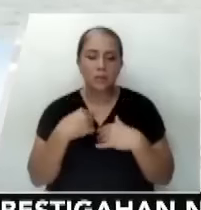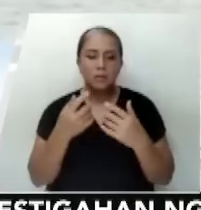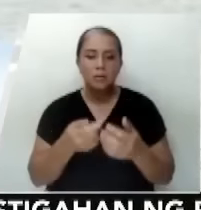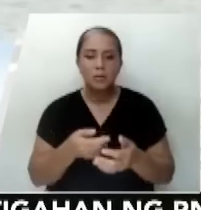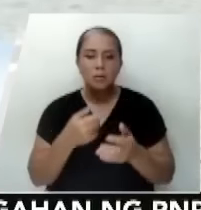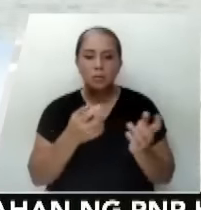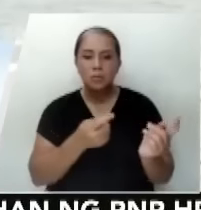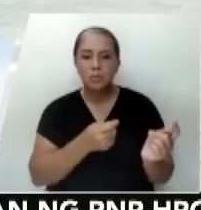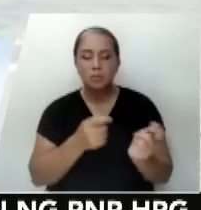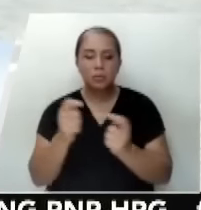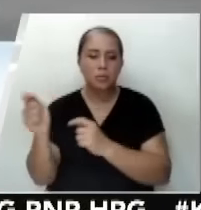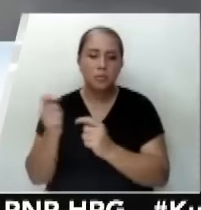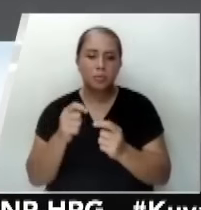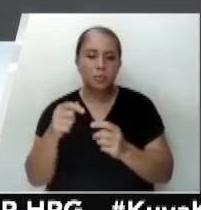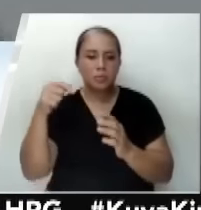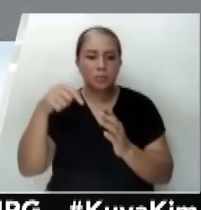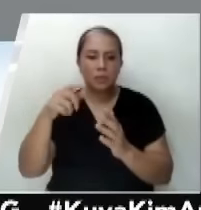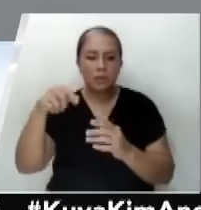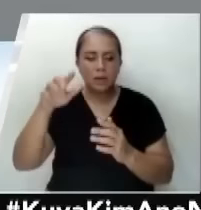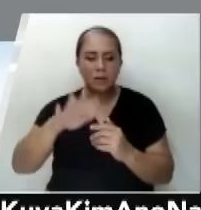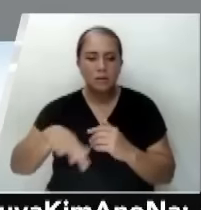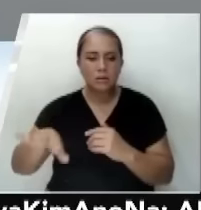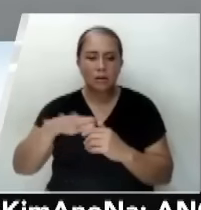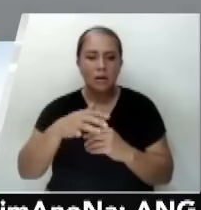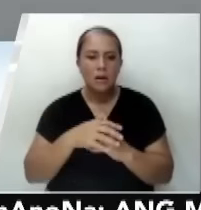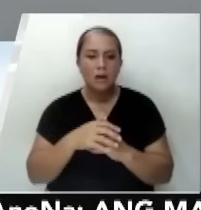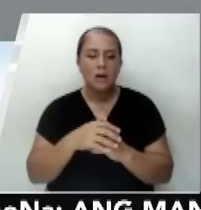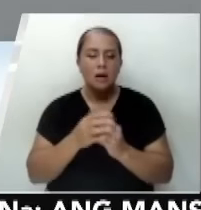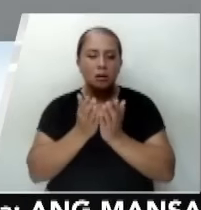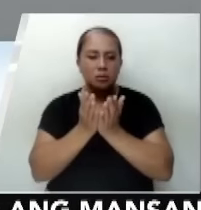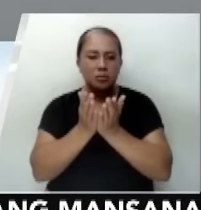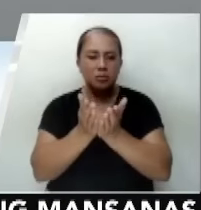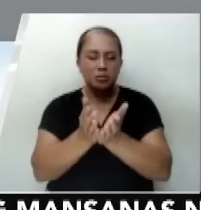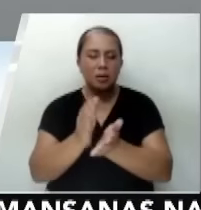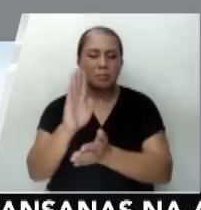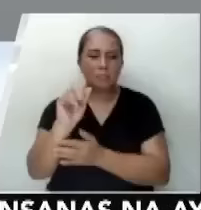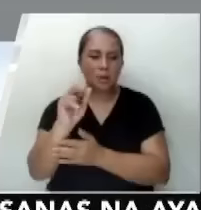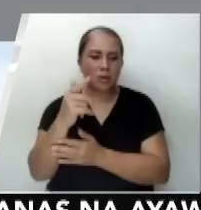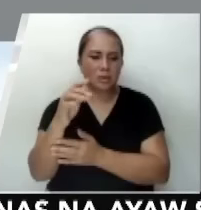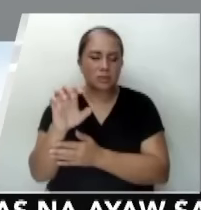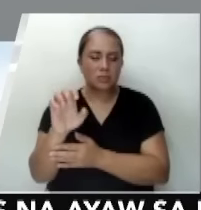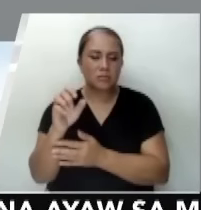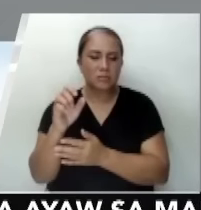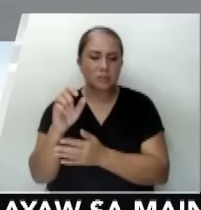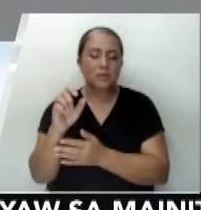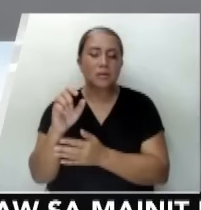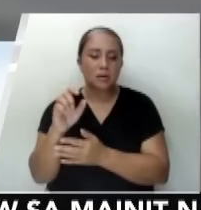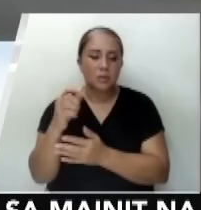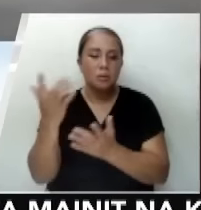na sa malalim na bahagi ng dagat ang sumadsad na barge sa kasagsagan ng bagyo noong Linggo.